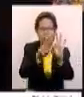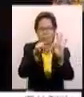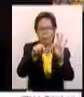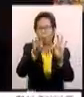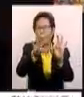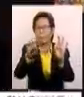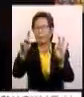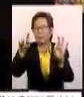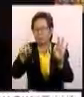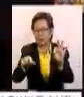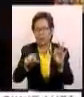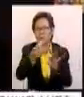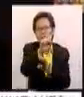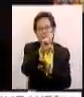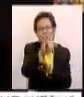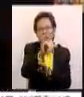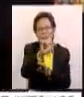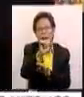92.44 kg dadah disyaki syabu,